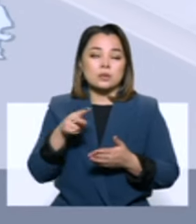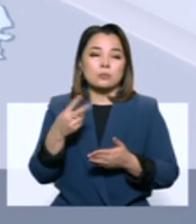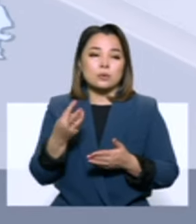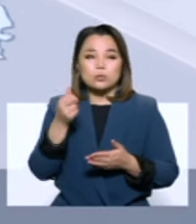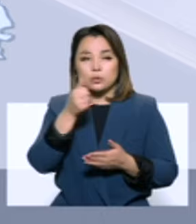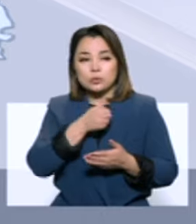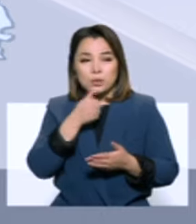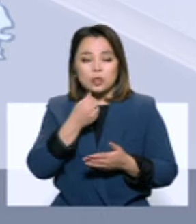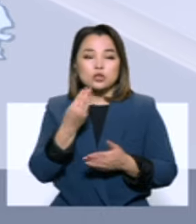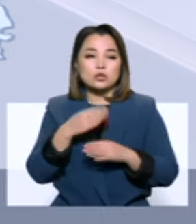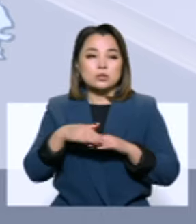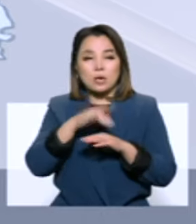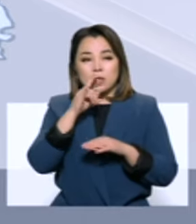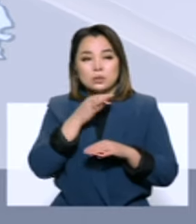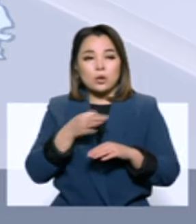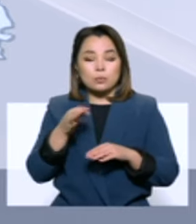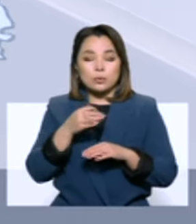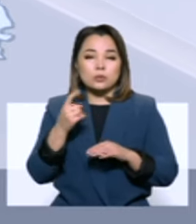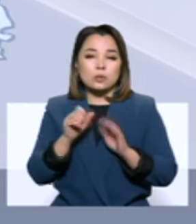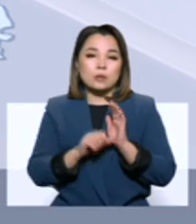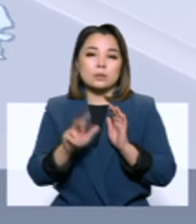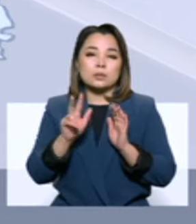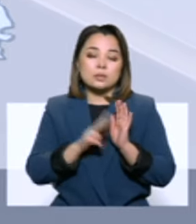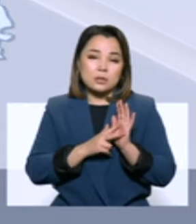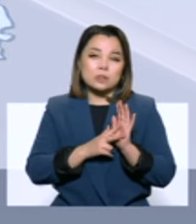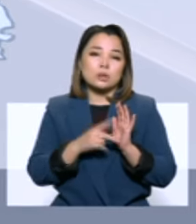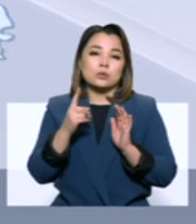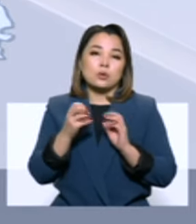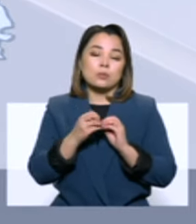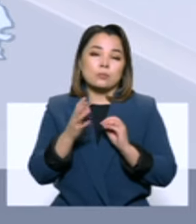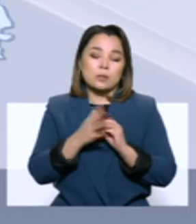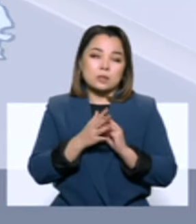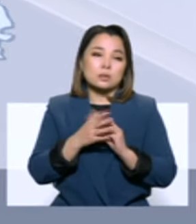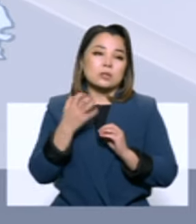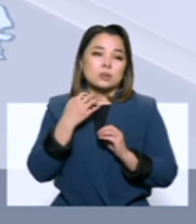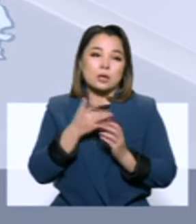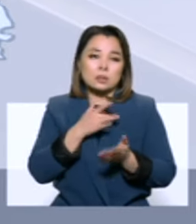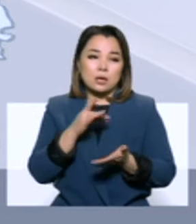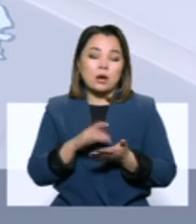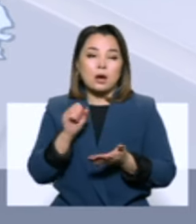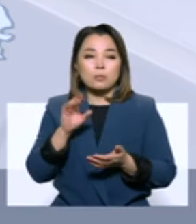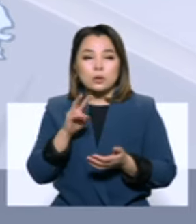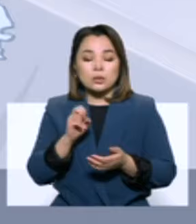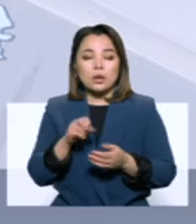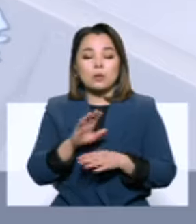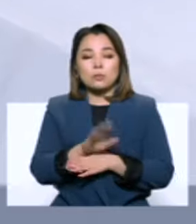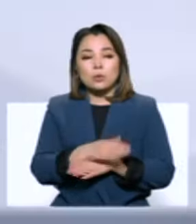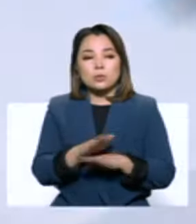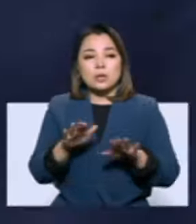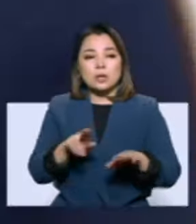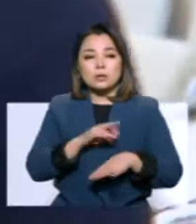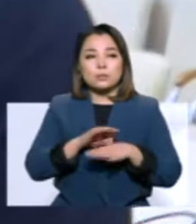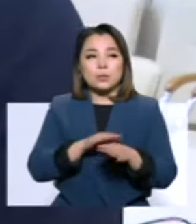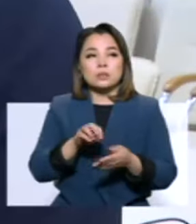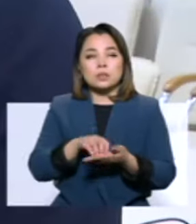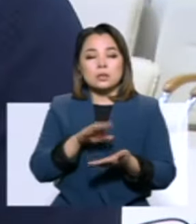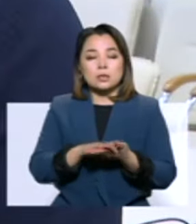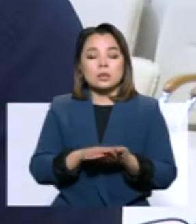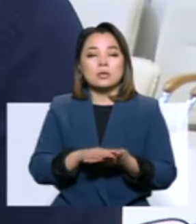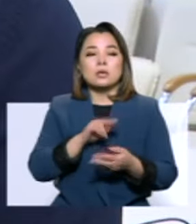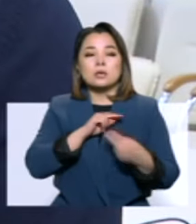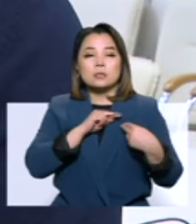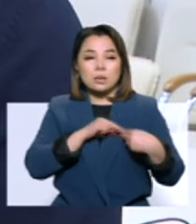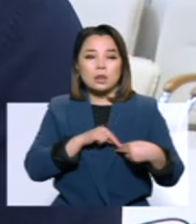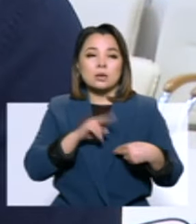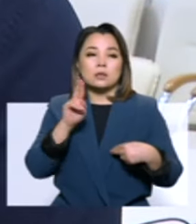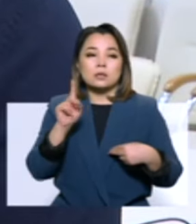2023 жылы Шығыс Қазақстан облысында 168, Қызылордада 115, Ақмола облысында 107 бос жұмыс орны тіркелген. Еңбек кезі